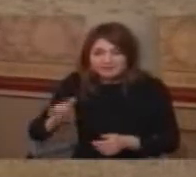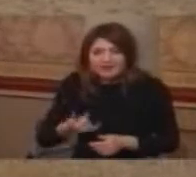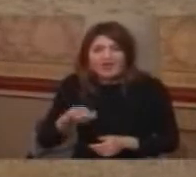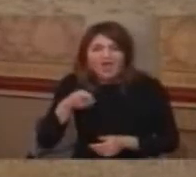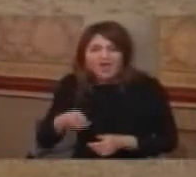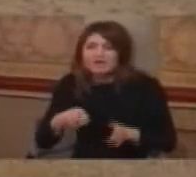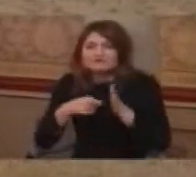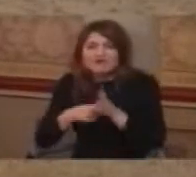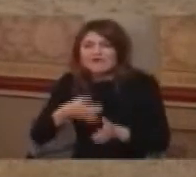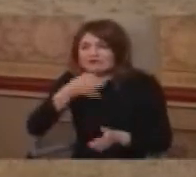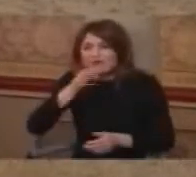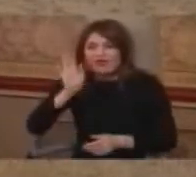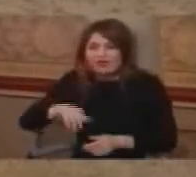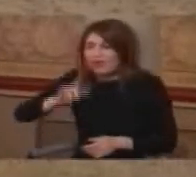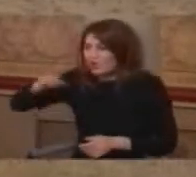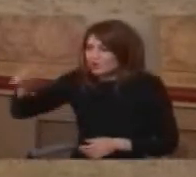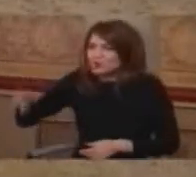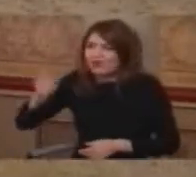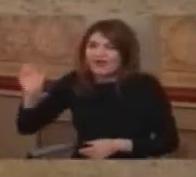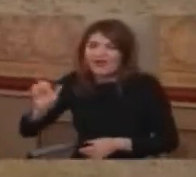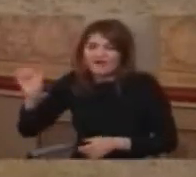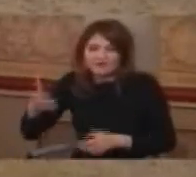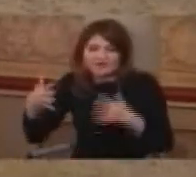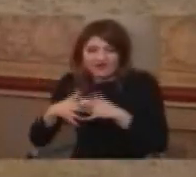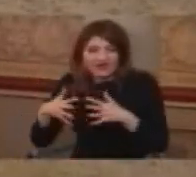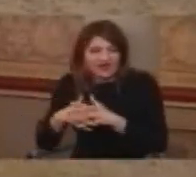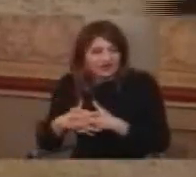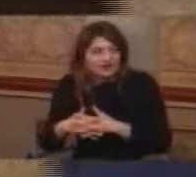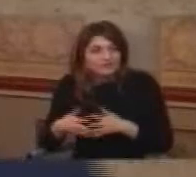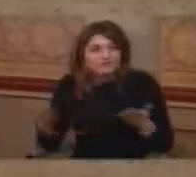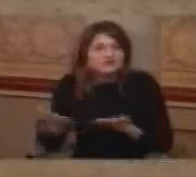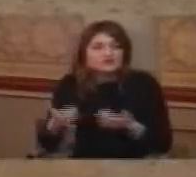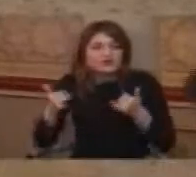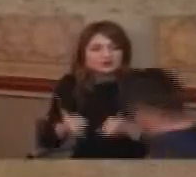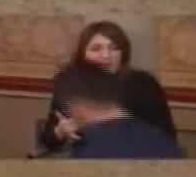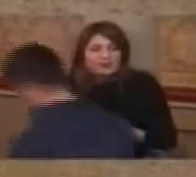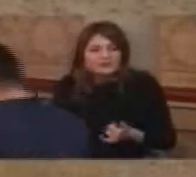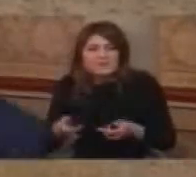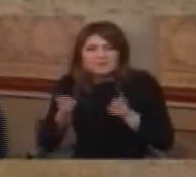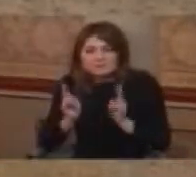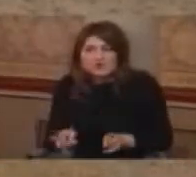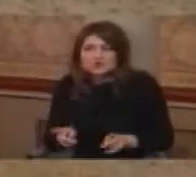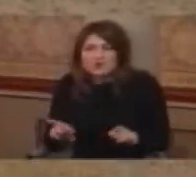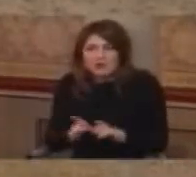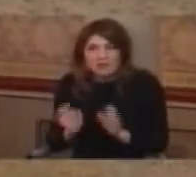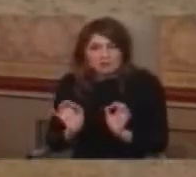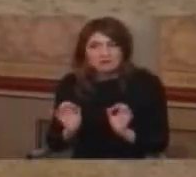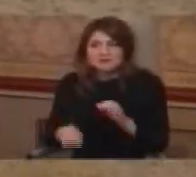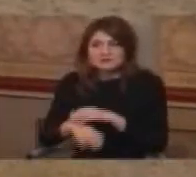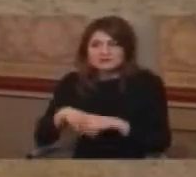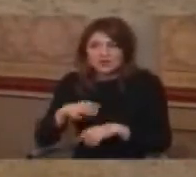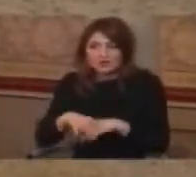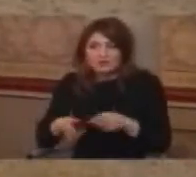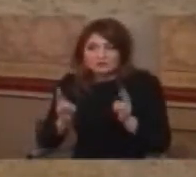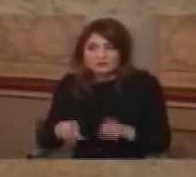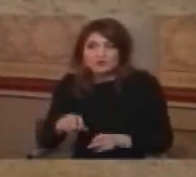pokazateljima ispred drugih europskih gradova i zašto danas možemo sa jednim relativnim zadovoljstvom raspravljati